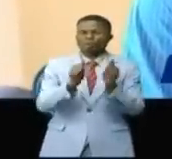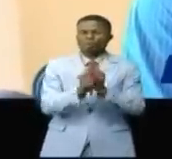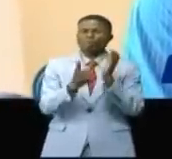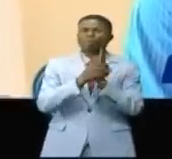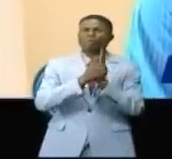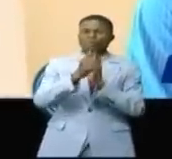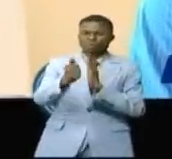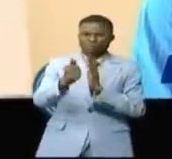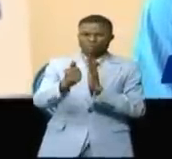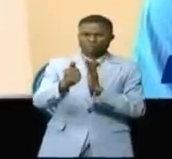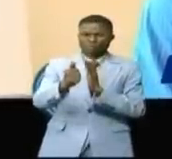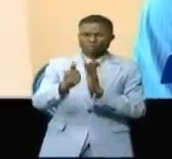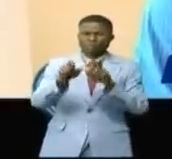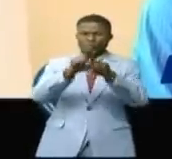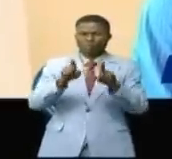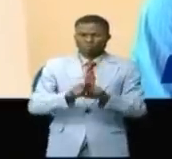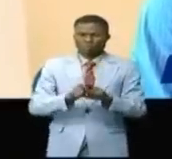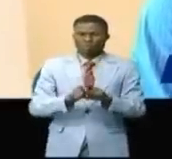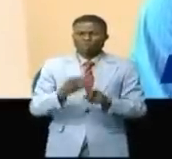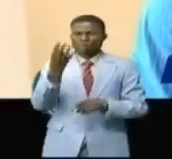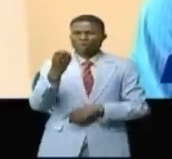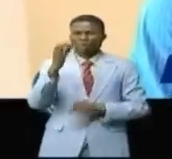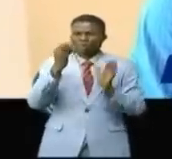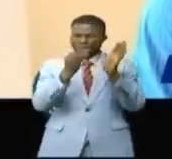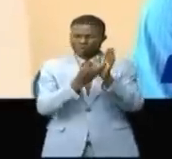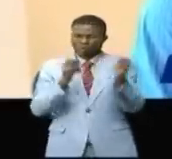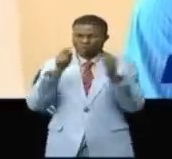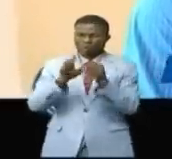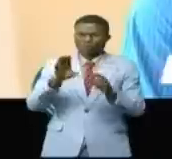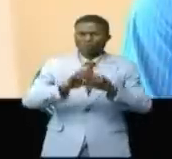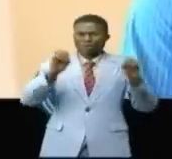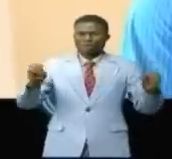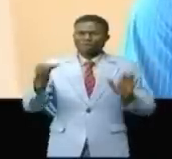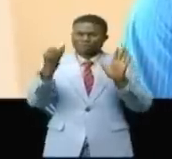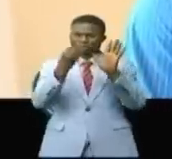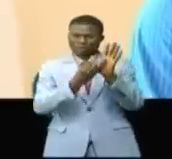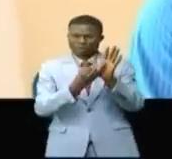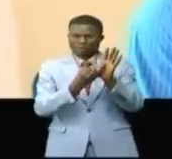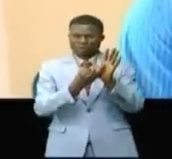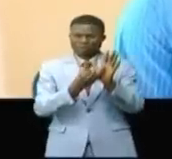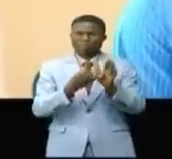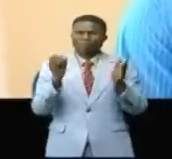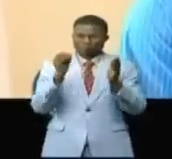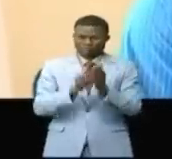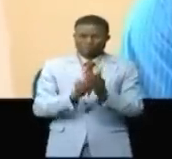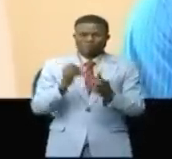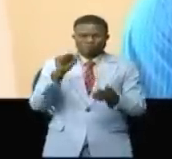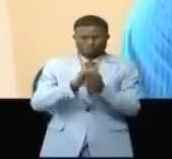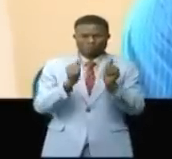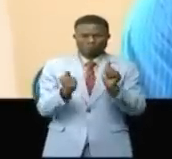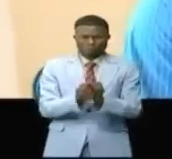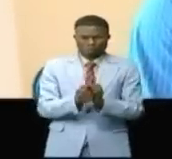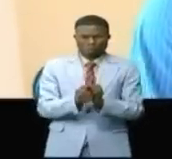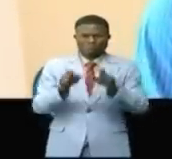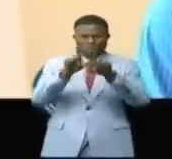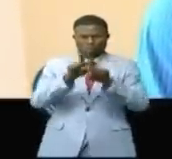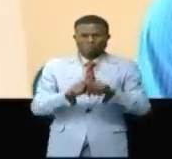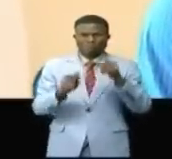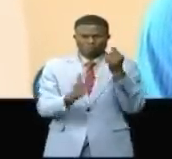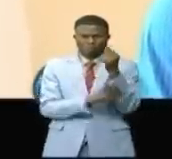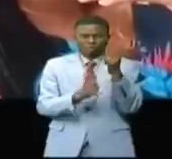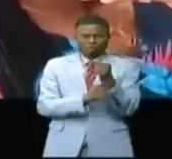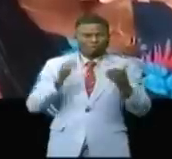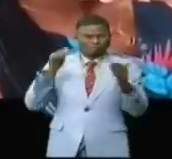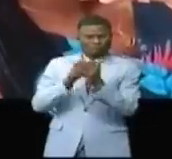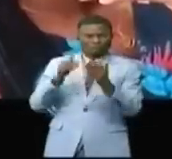à ségou carence est à 5 ans ex madrik nalcor idées sont lelas